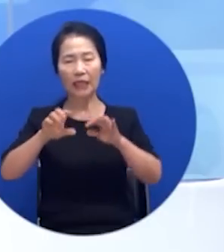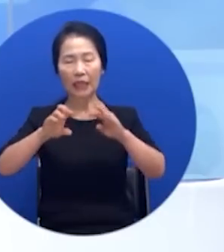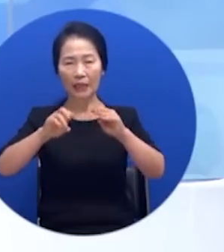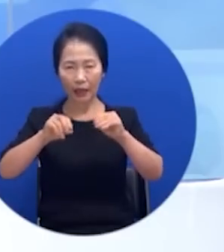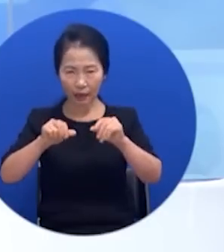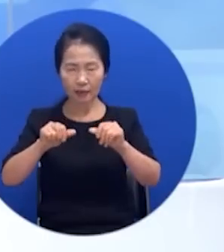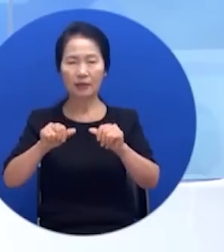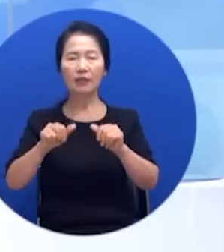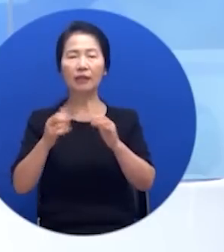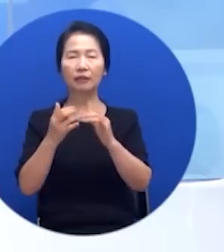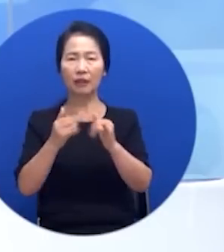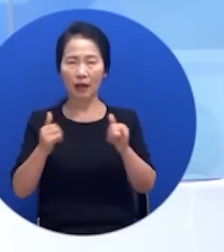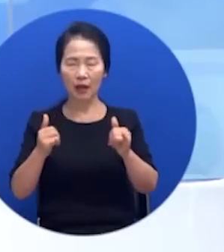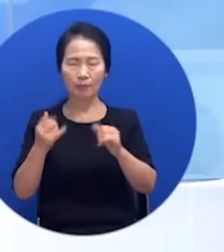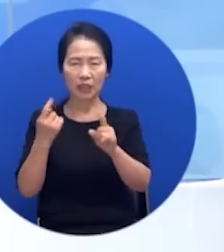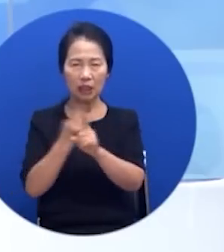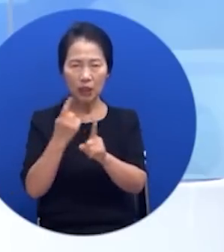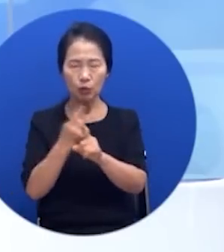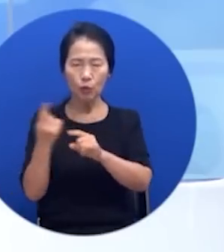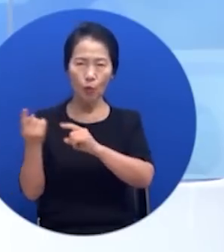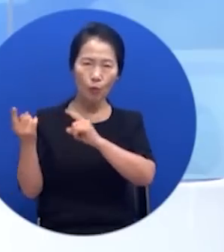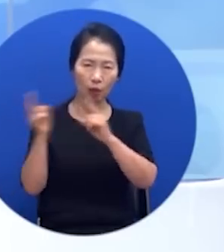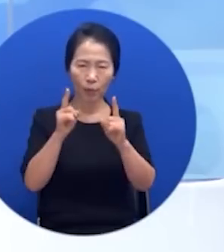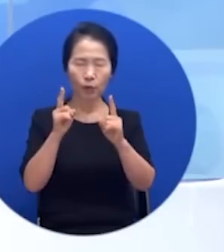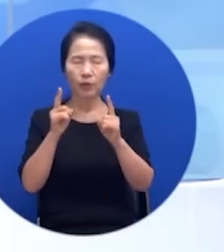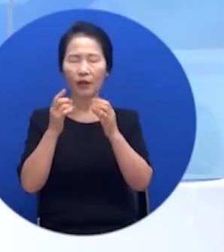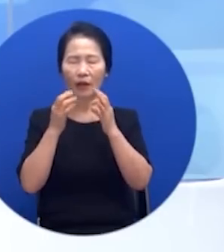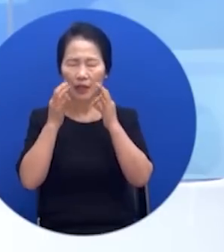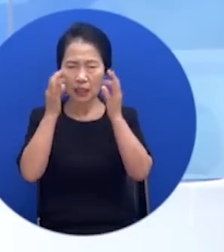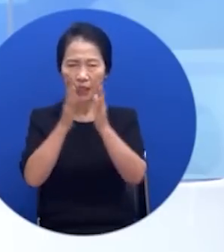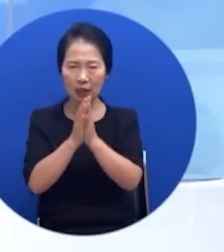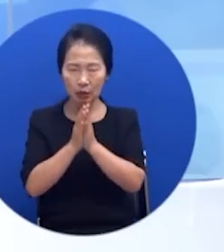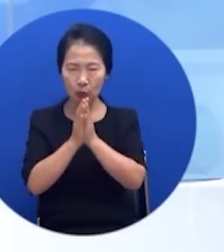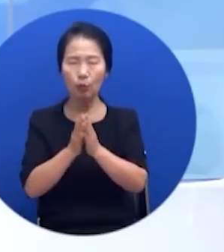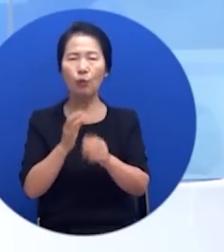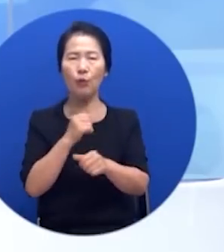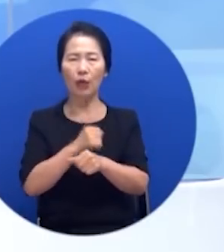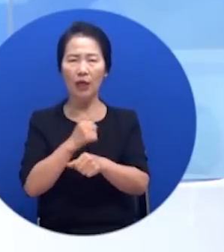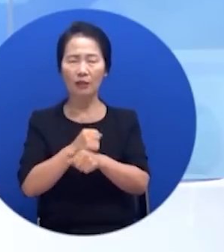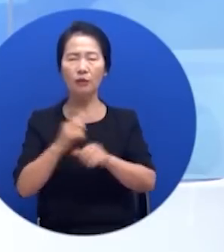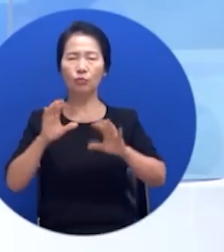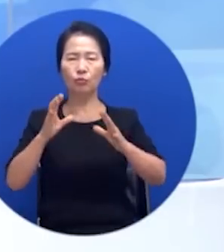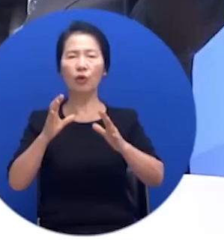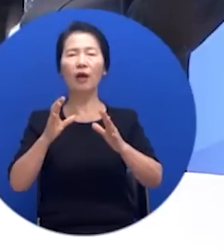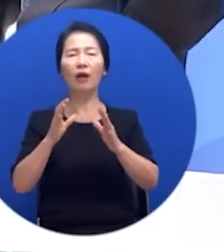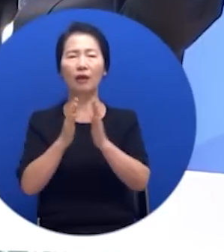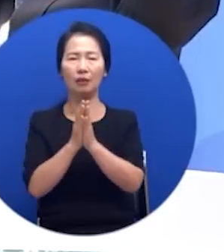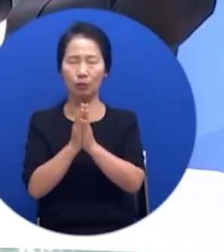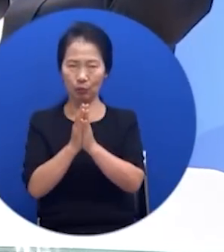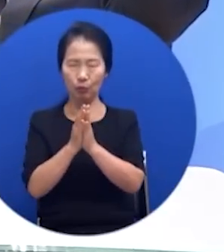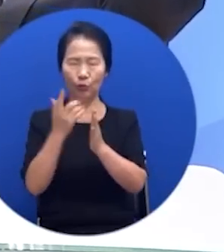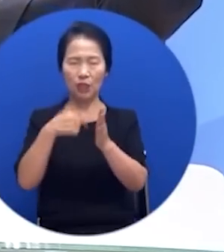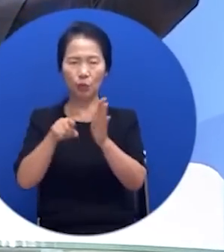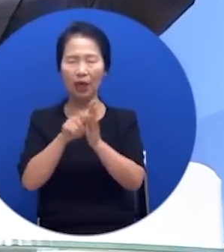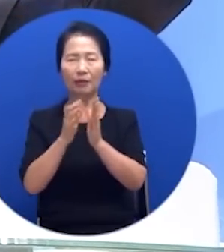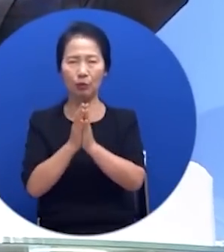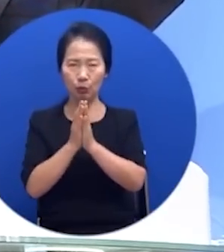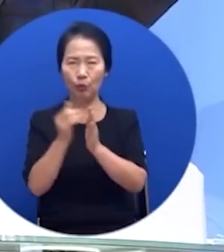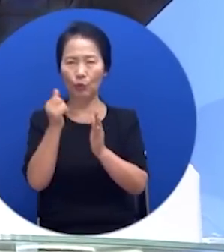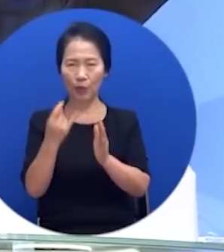사람의 치유와 회복을 간절히 기도하는 국가 초찬 기도회 위해 우리